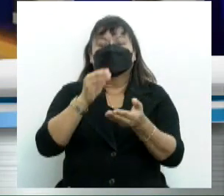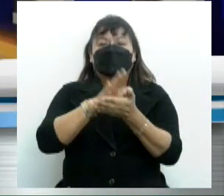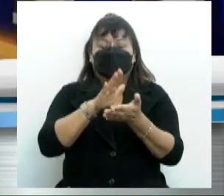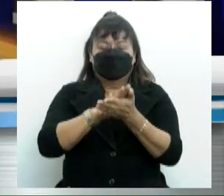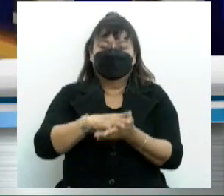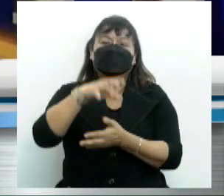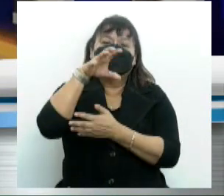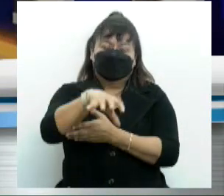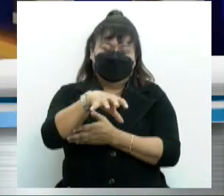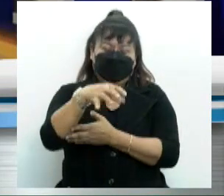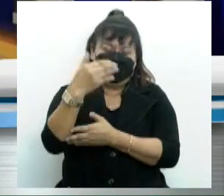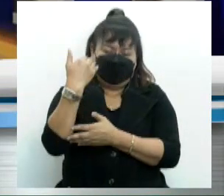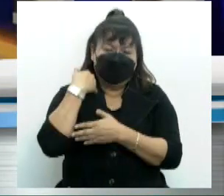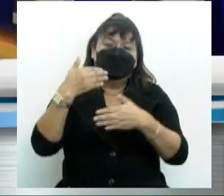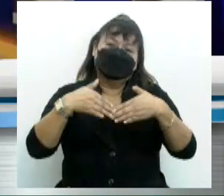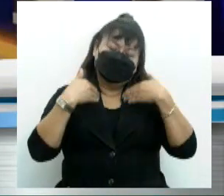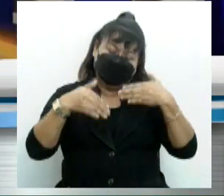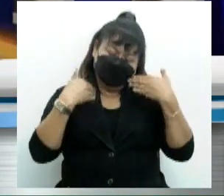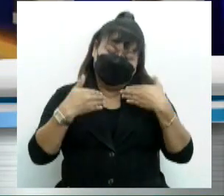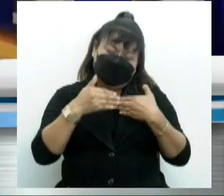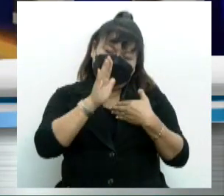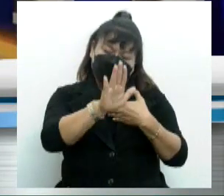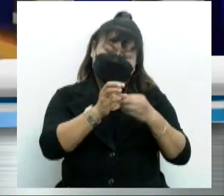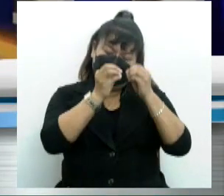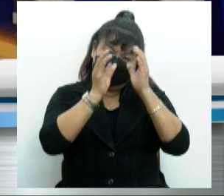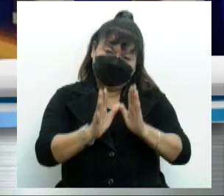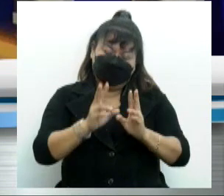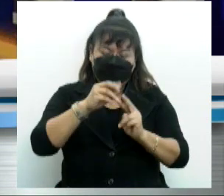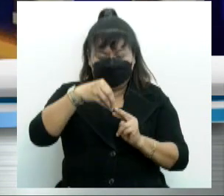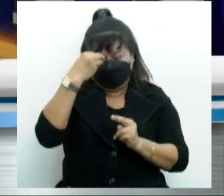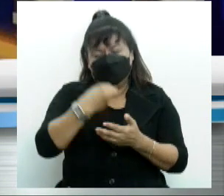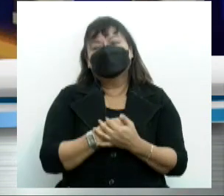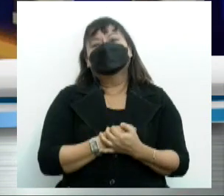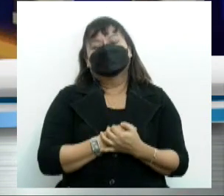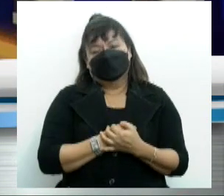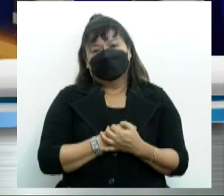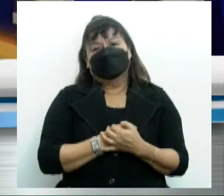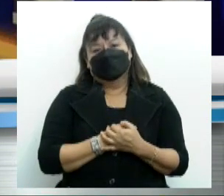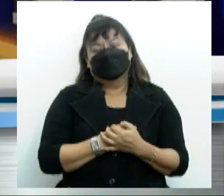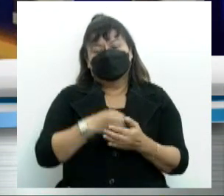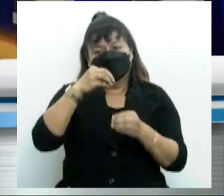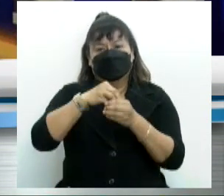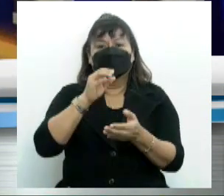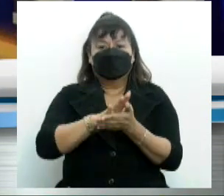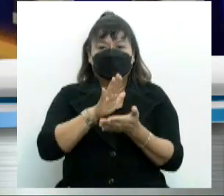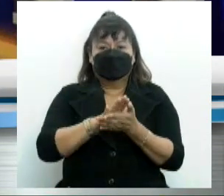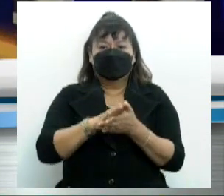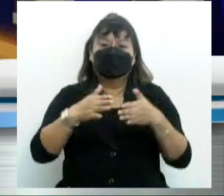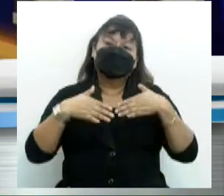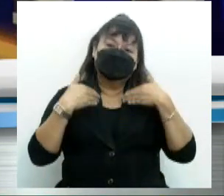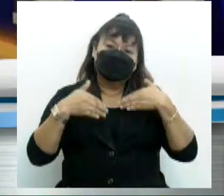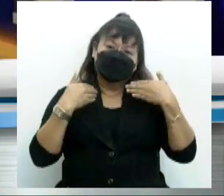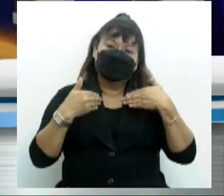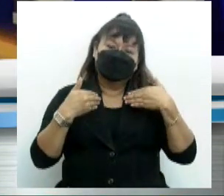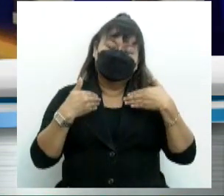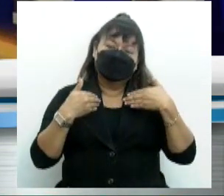แหล่งความสุขของครูและนักเรียนมอยู่ในโรงเรียนแห่งความสุขในความหมายของ